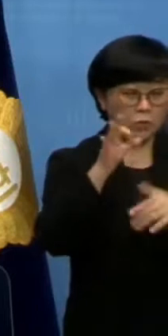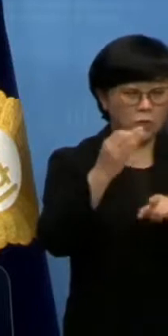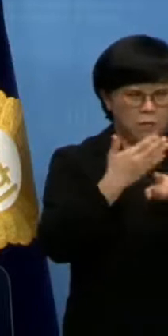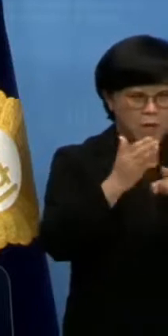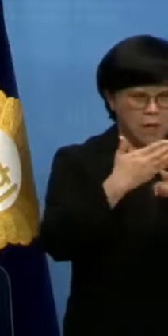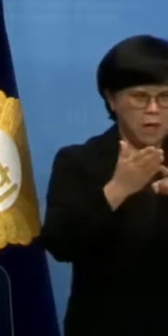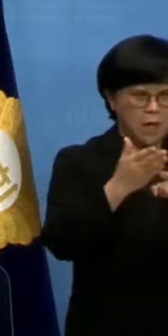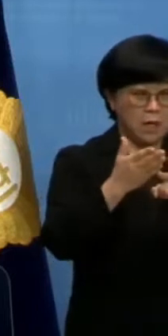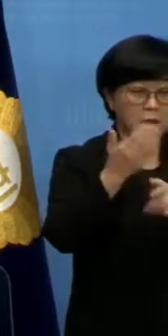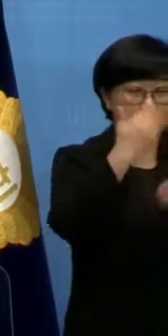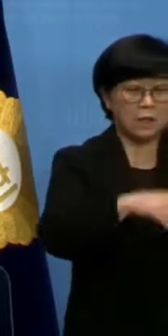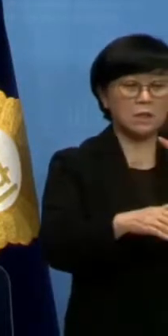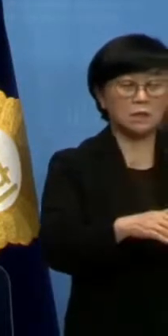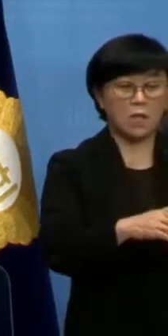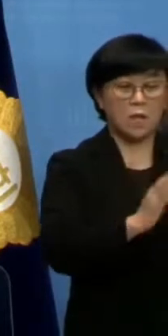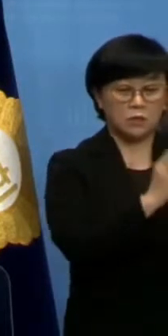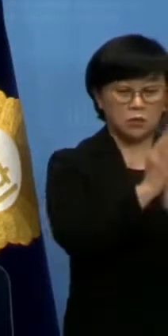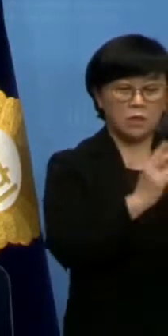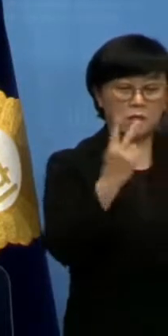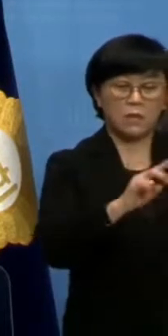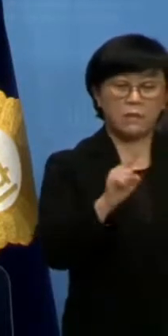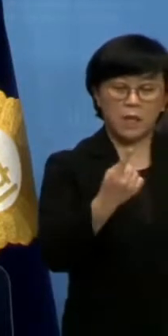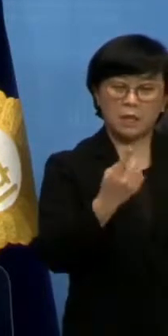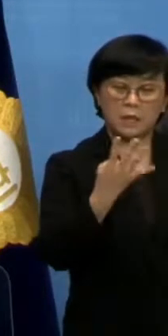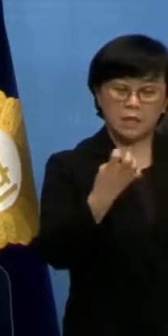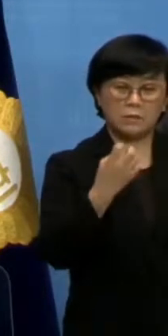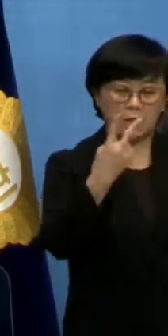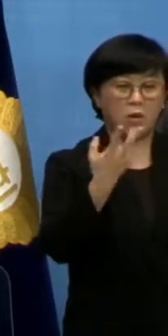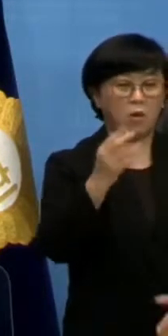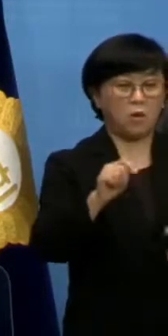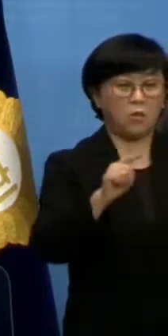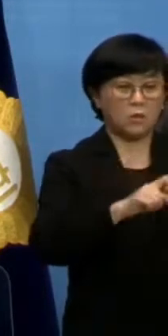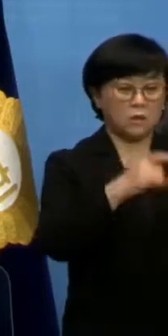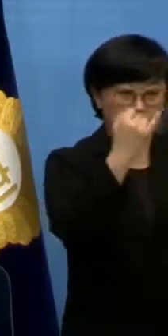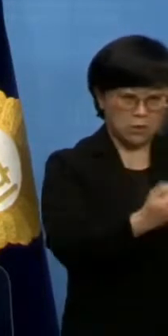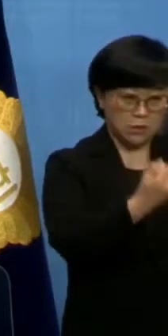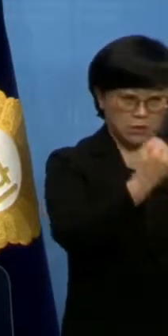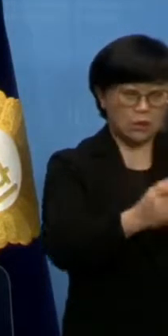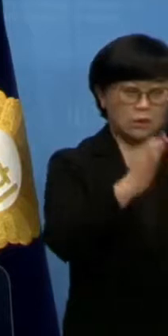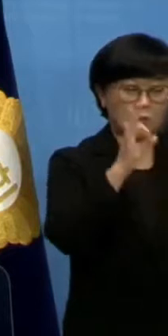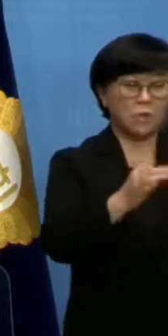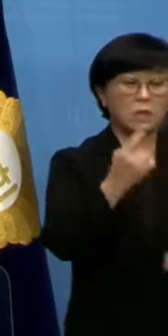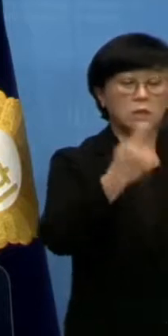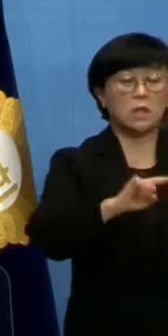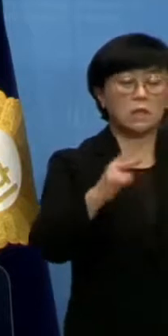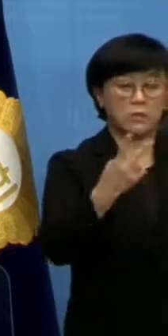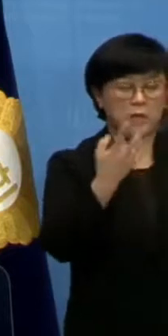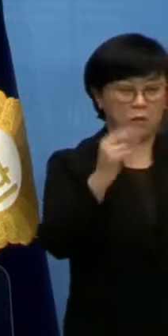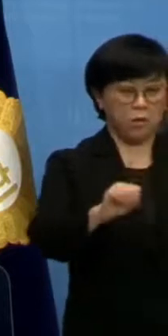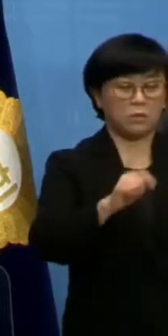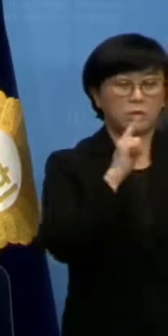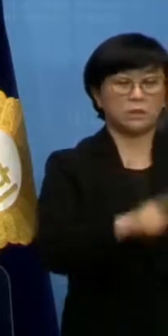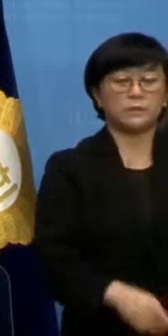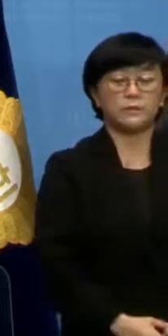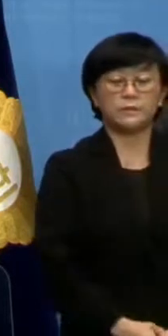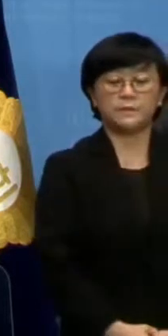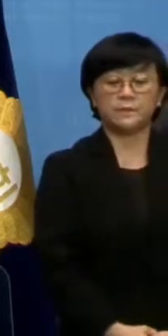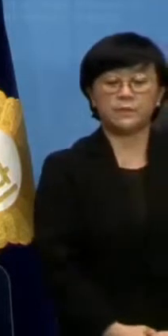잔액은 4조 2,142억 원, 연체 잔액은 1,200억 원이 넘는다고 합니다.